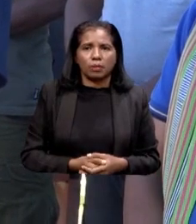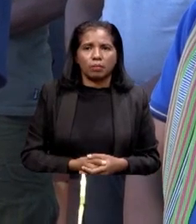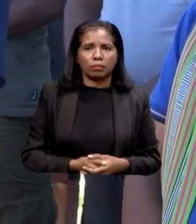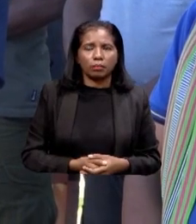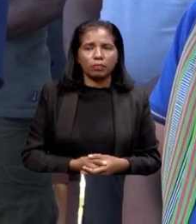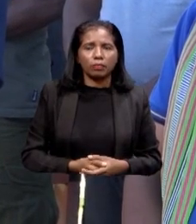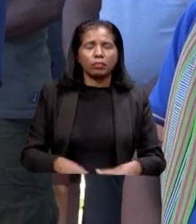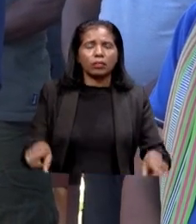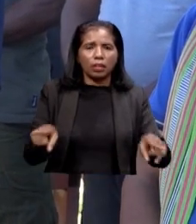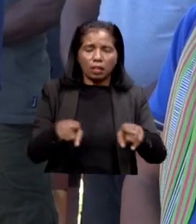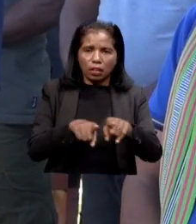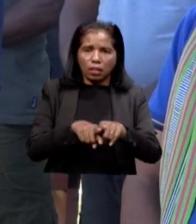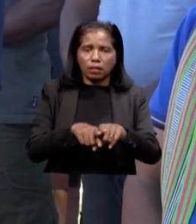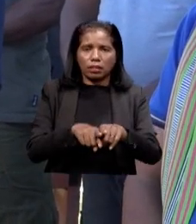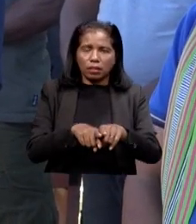Nudar kirlir vida.